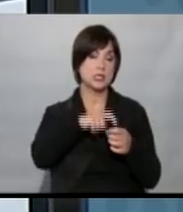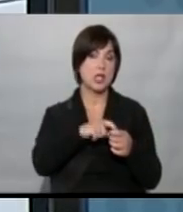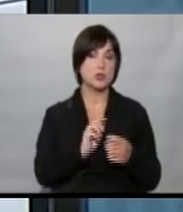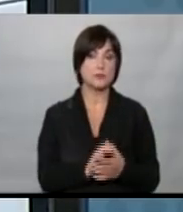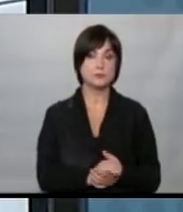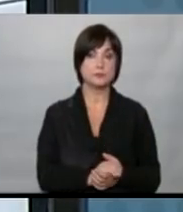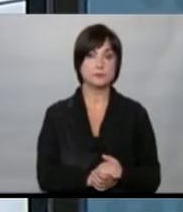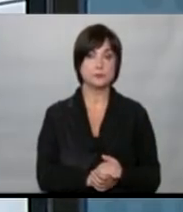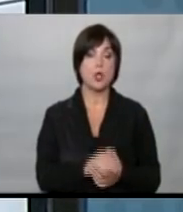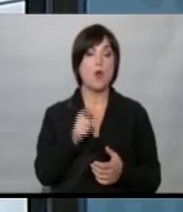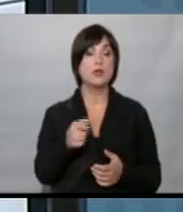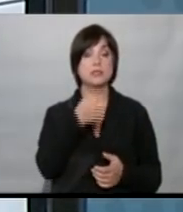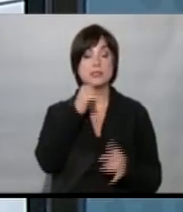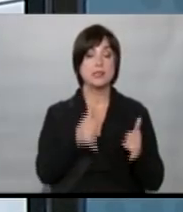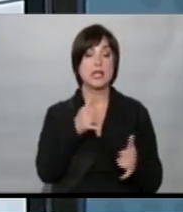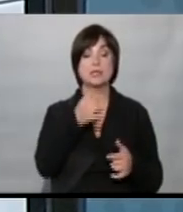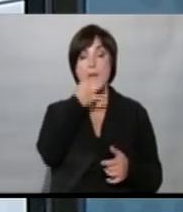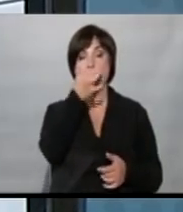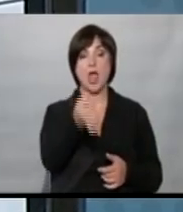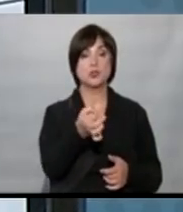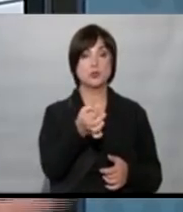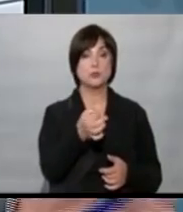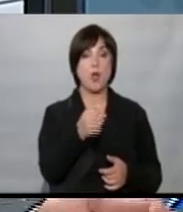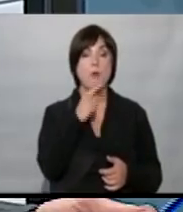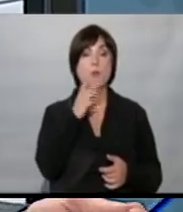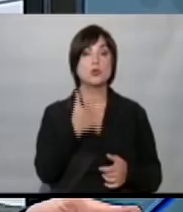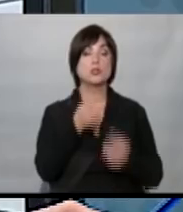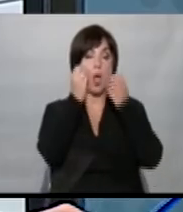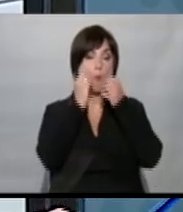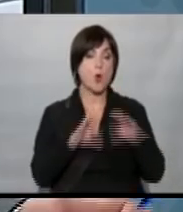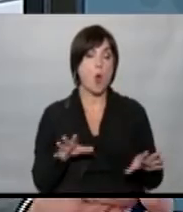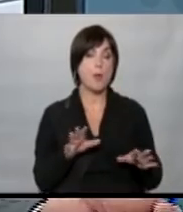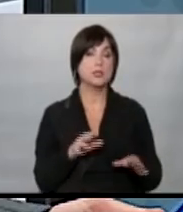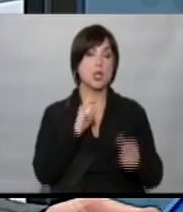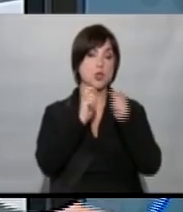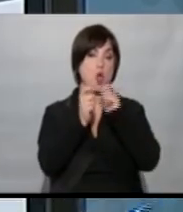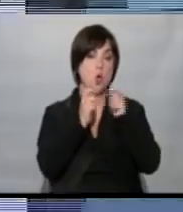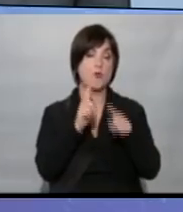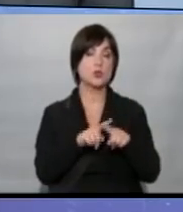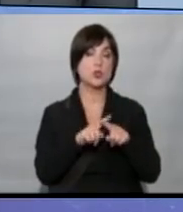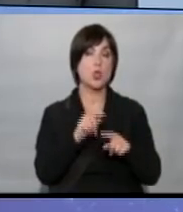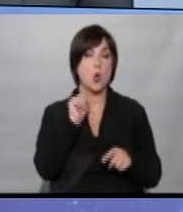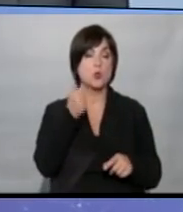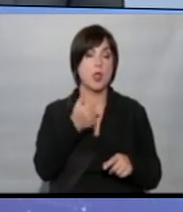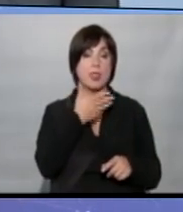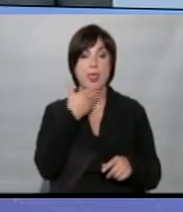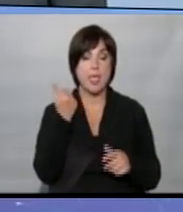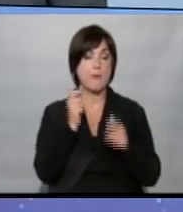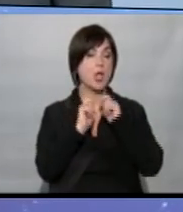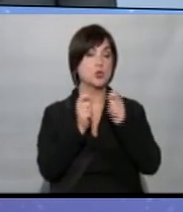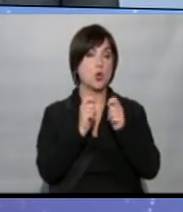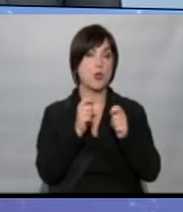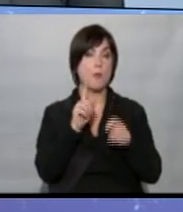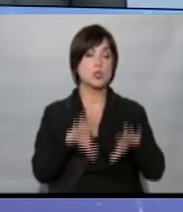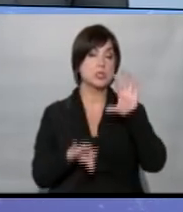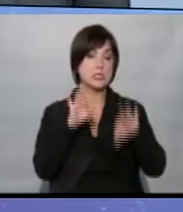Бидејќи, тоа се поставува сега како прашање. Може сосема да пропадне договорот со Грција утре, може би да нема договор избори, може да